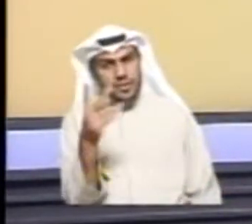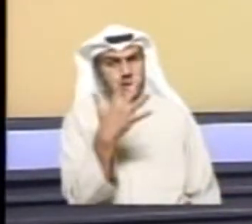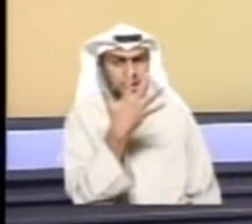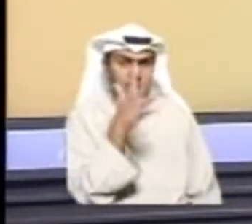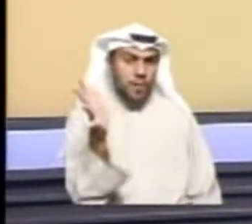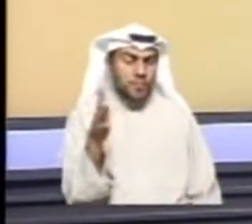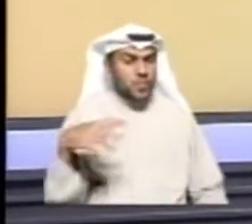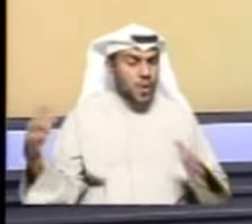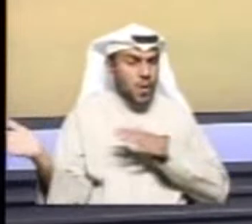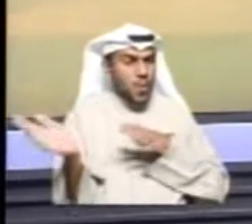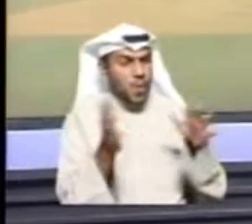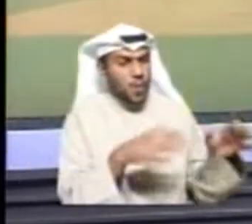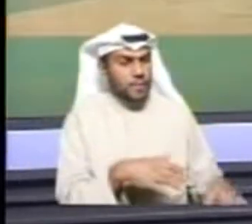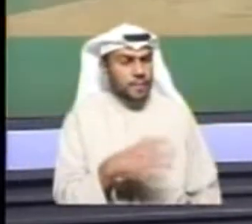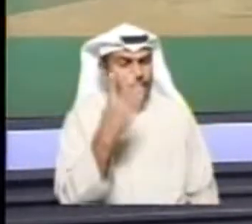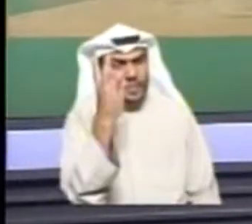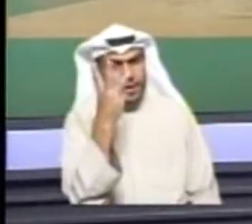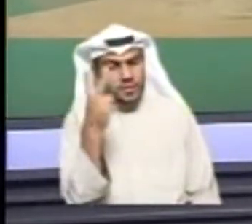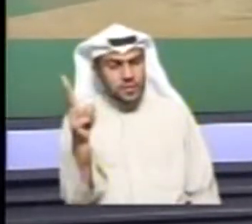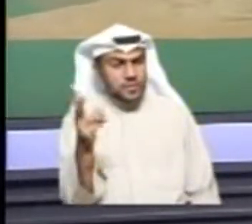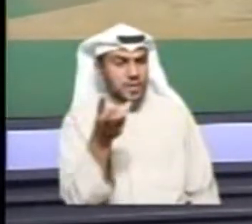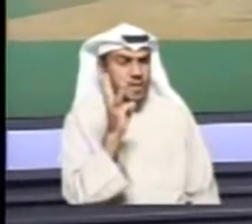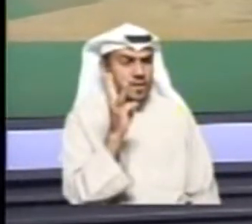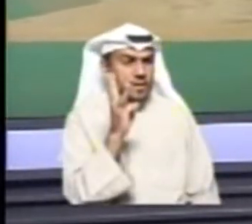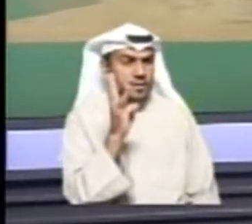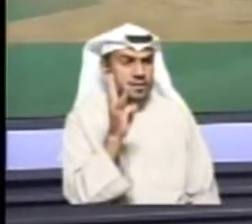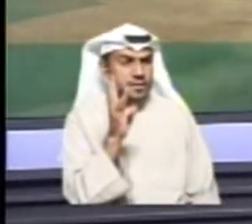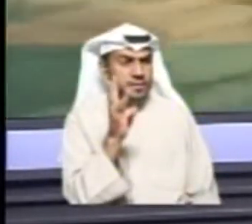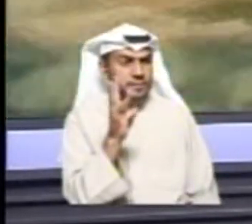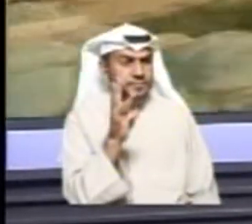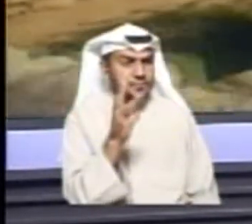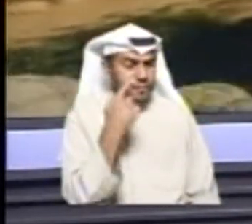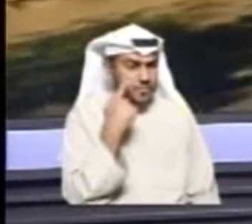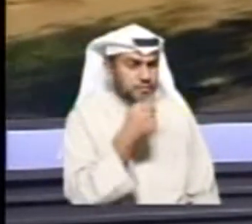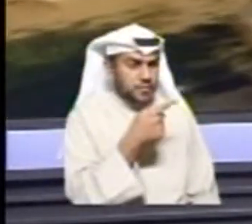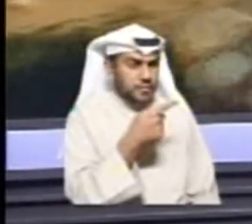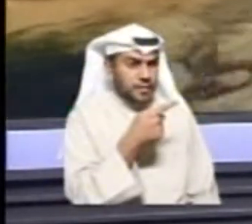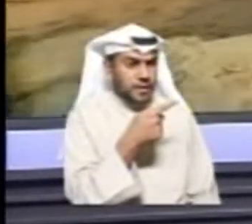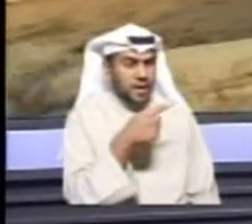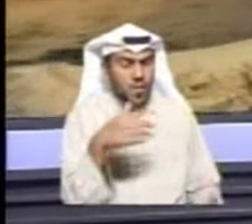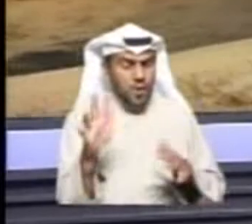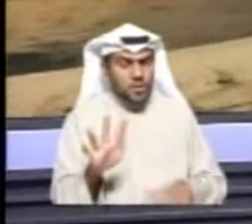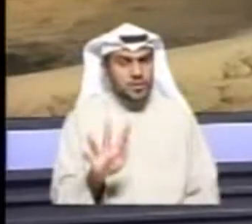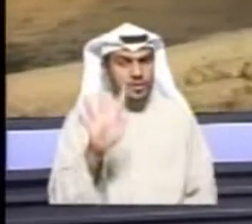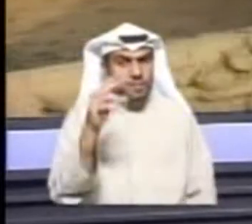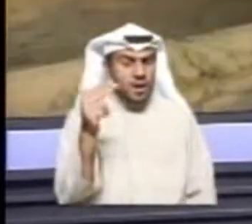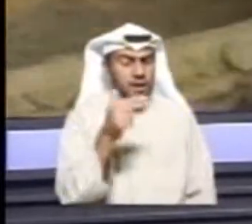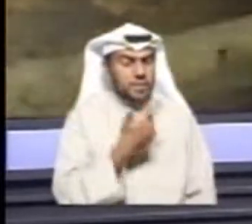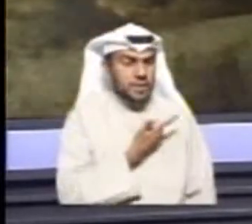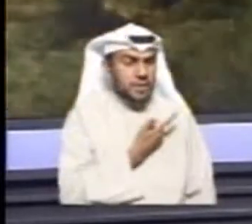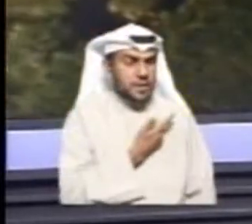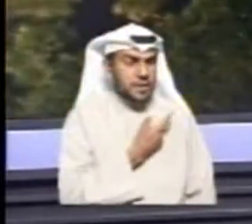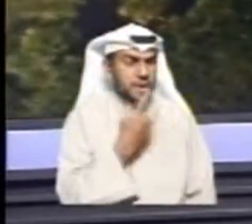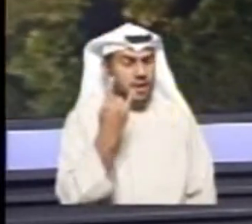50 كيلومتر في الساعة، العظمى 23 والصغرى 13 درجة مئوية. تتراجع نوعا ما سرعة الرياح الشمالية الغربية في يوم الثلاثاء 10